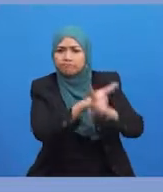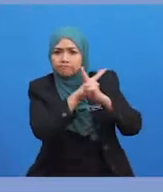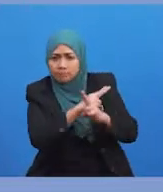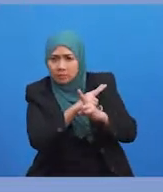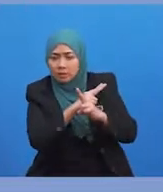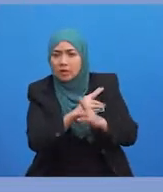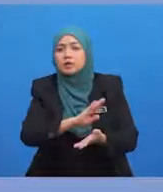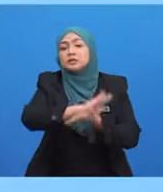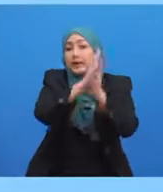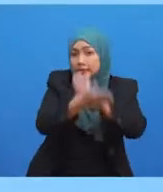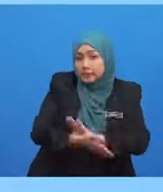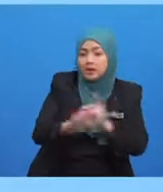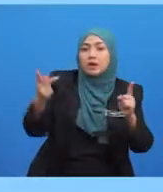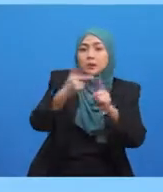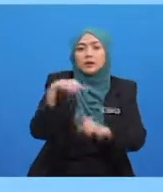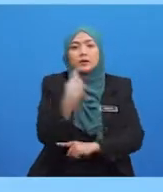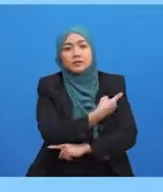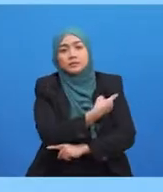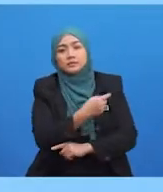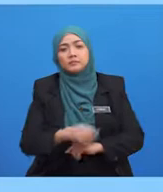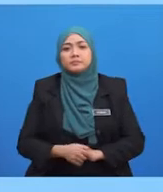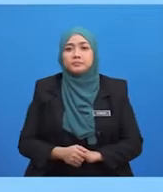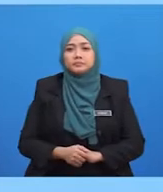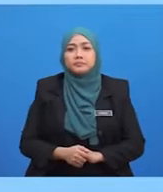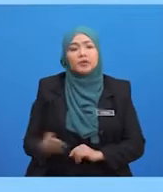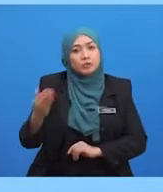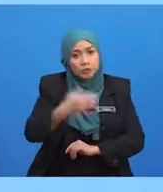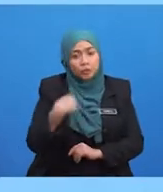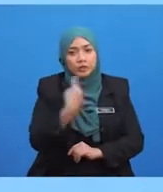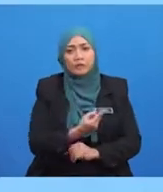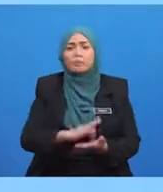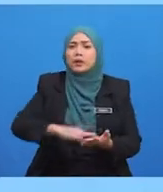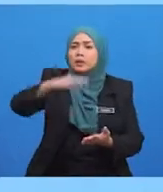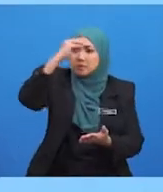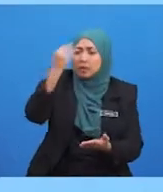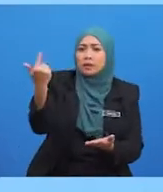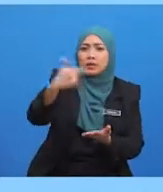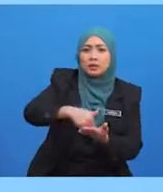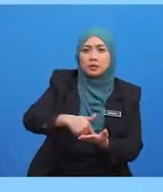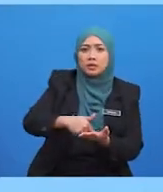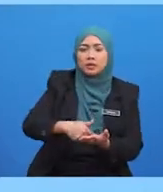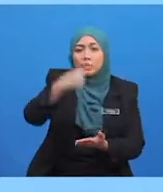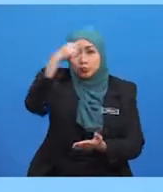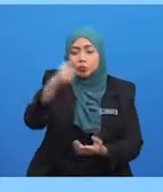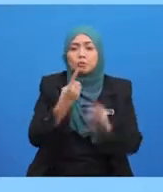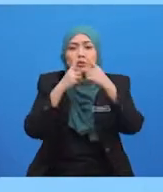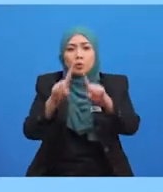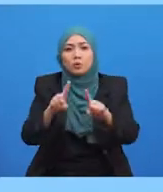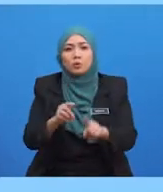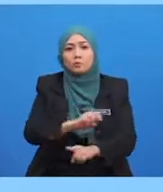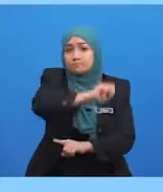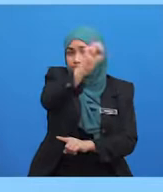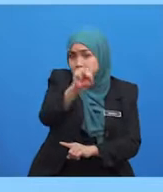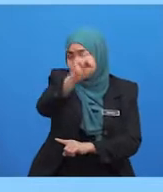dari berlaku? Mari kita teruskan lagi sesi pembelajaran kita bagi menjawab segala persoalan